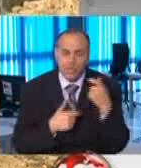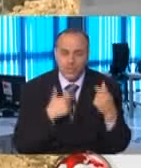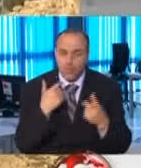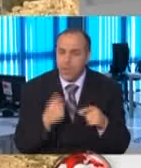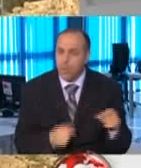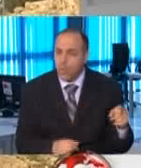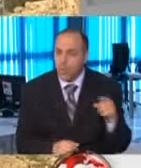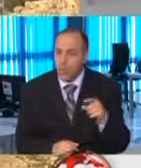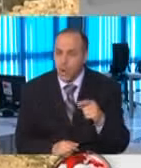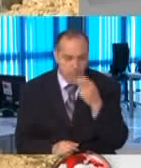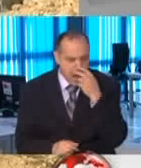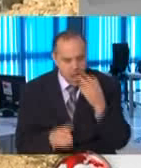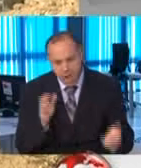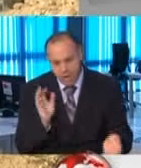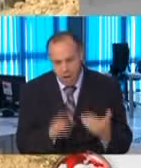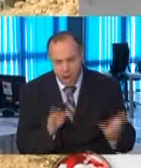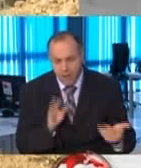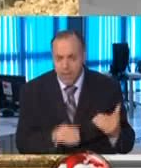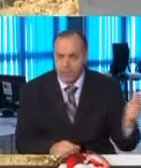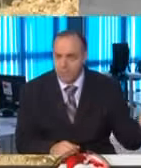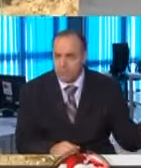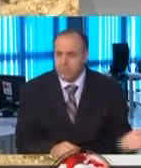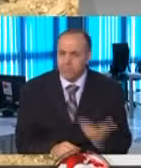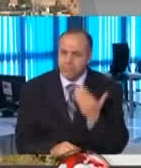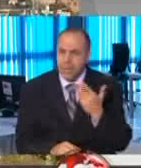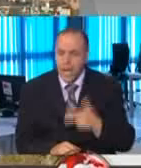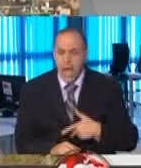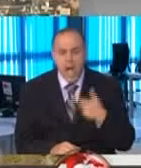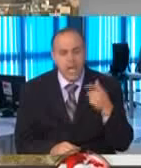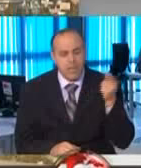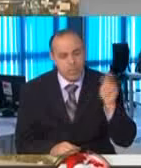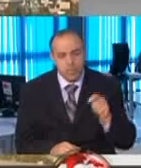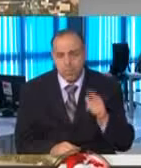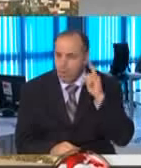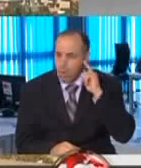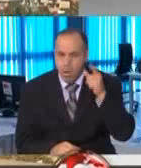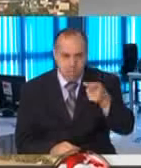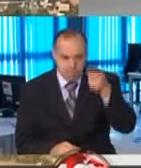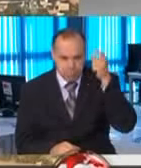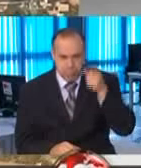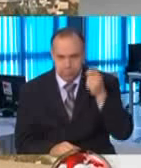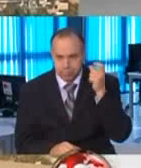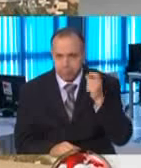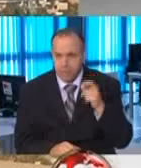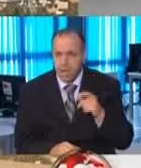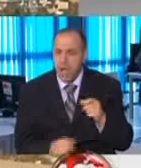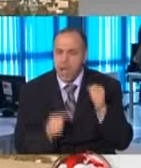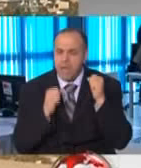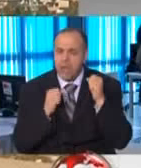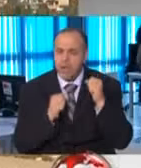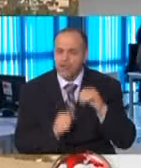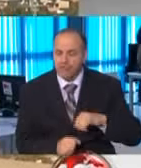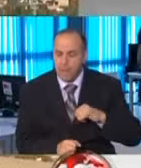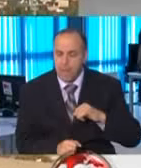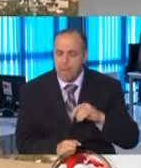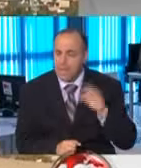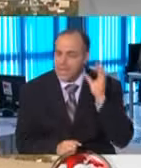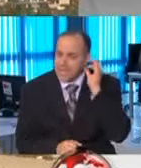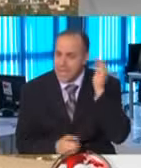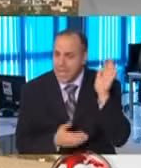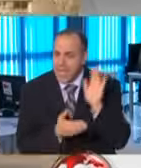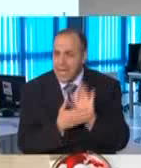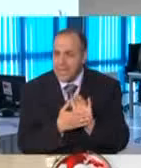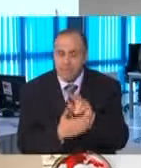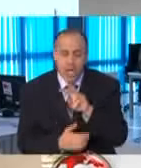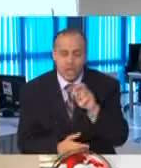نادت بإسقاط النظام وطالبت بحقها في الحياة، ورصاص وجه لإخماد ثورة شباب القصرين التي قدمت